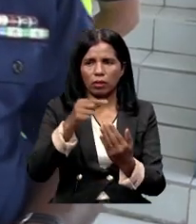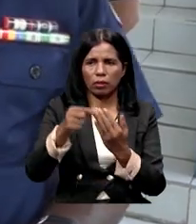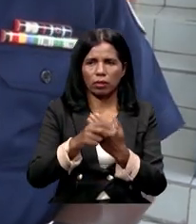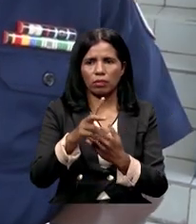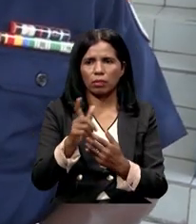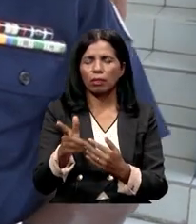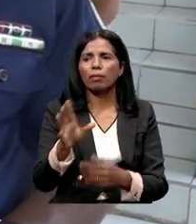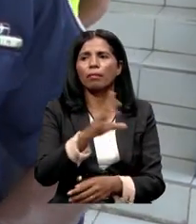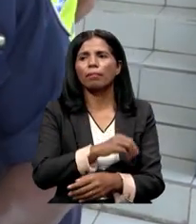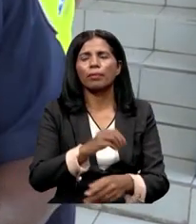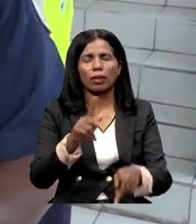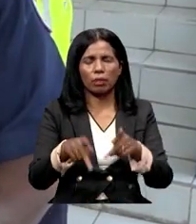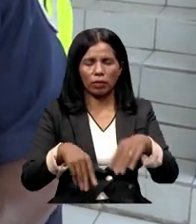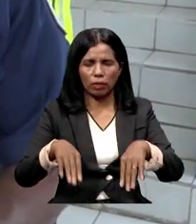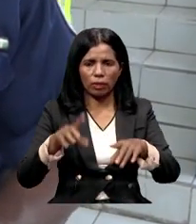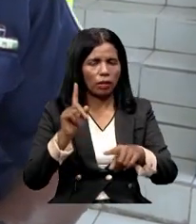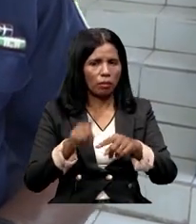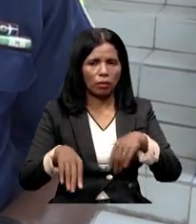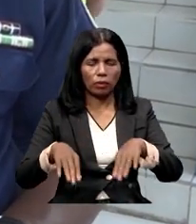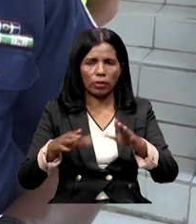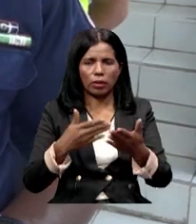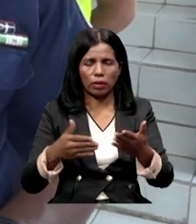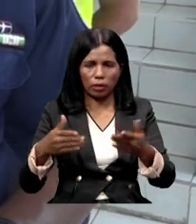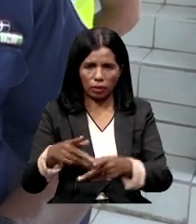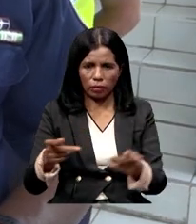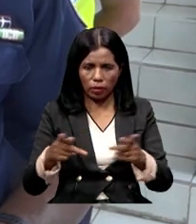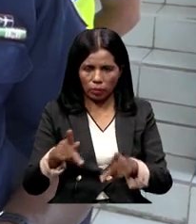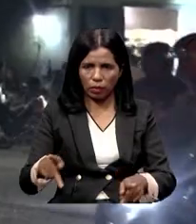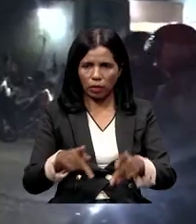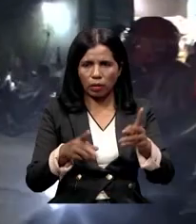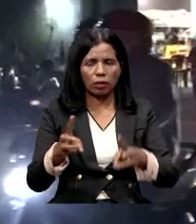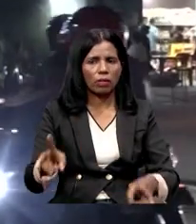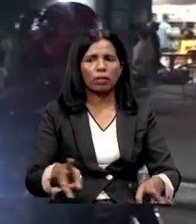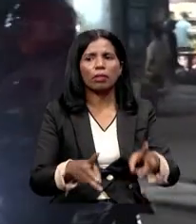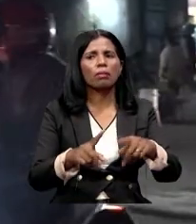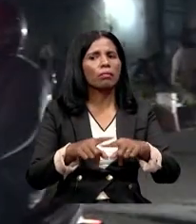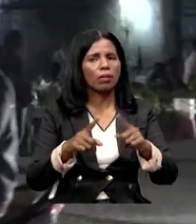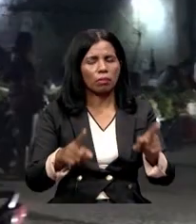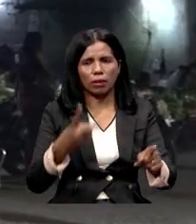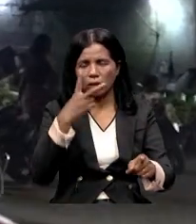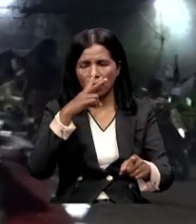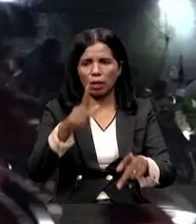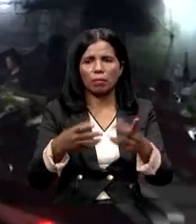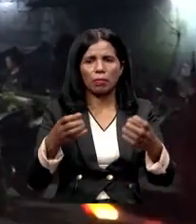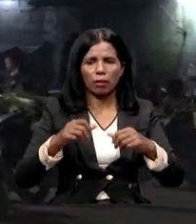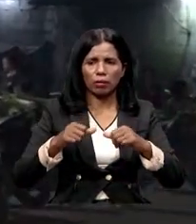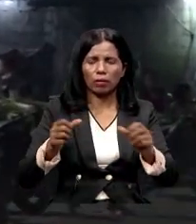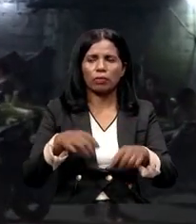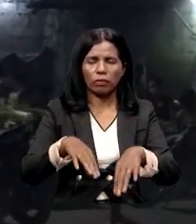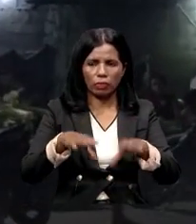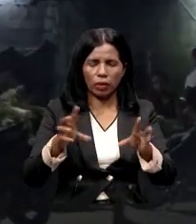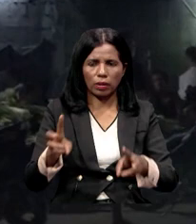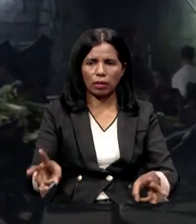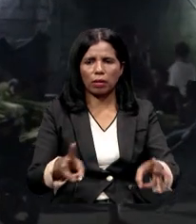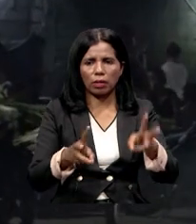rovalo bandung vendedor sira la belefan sasan ya fatin publiko o dalang ninin mai be realidad di vendedor bar kontinu halo negosio ya dalang